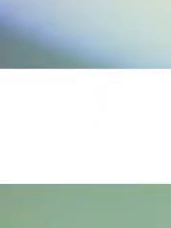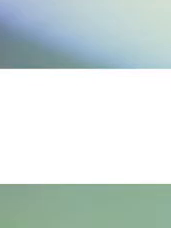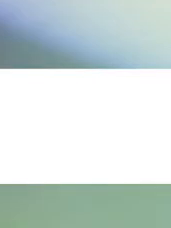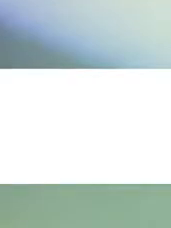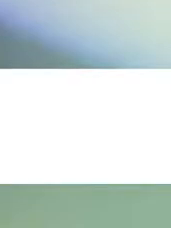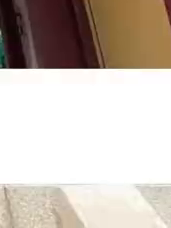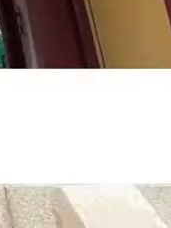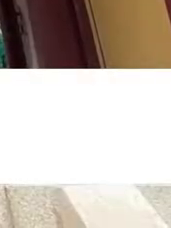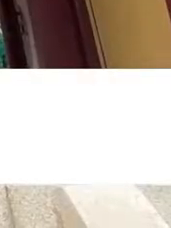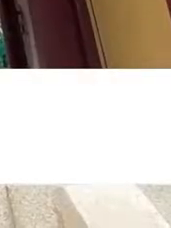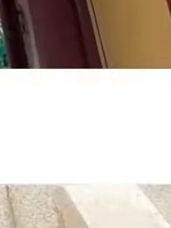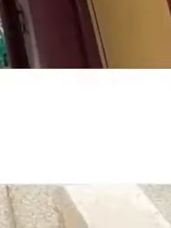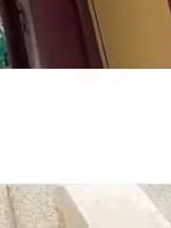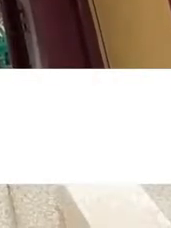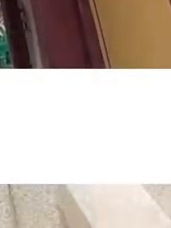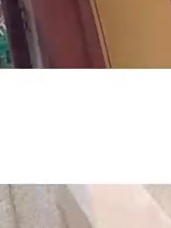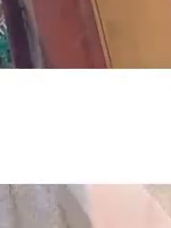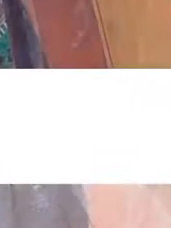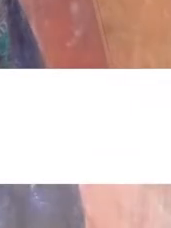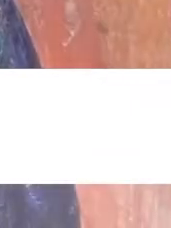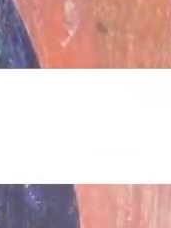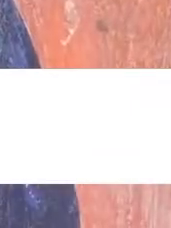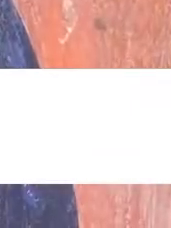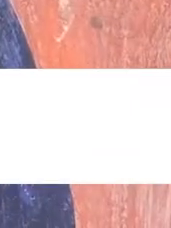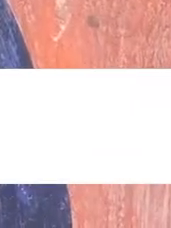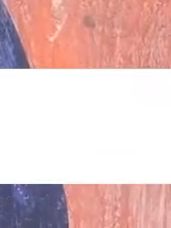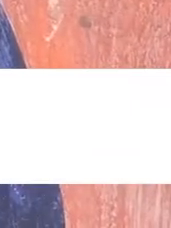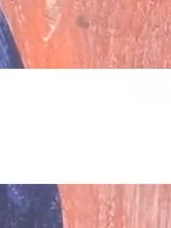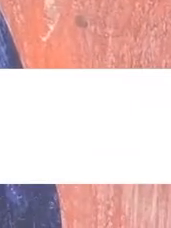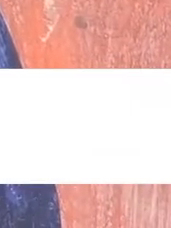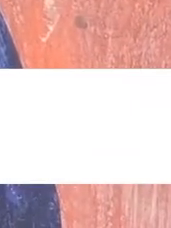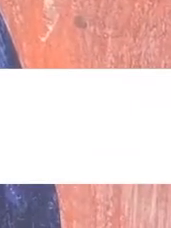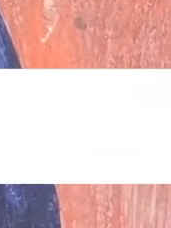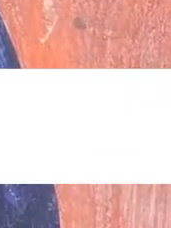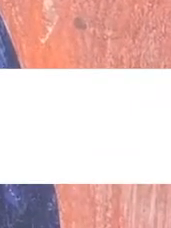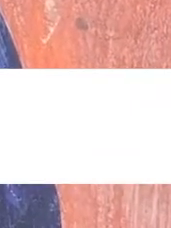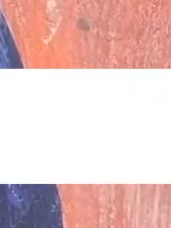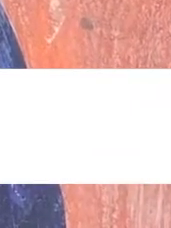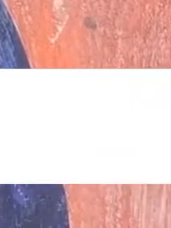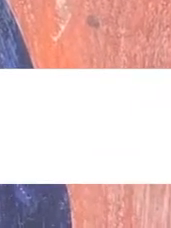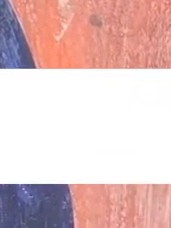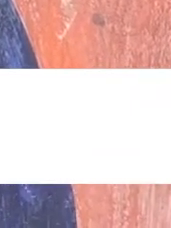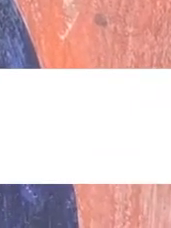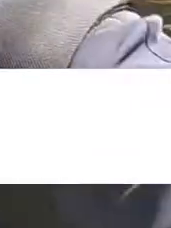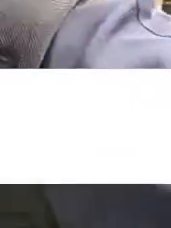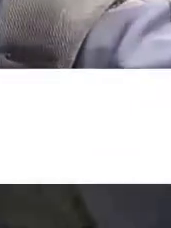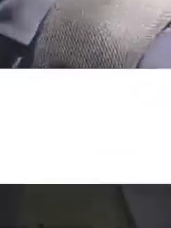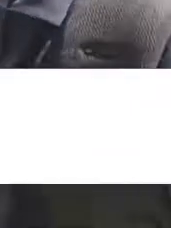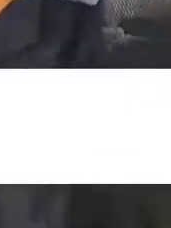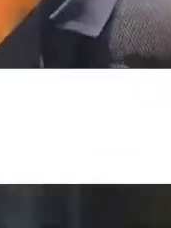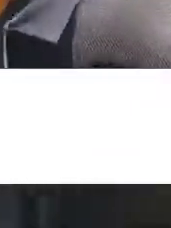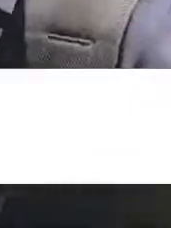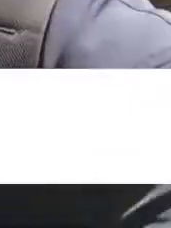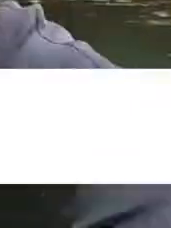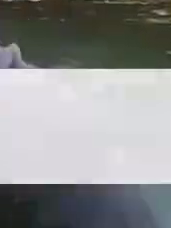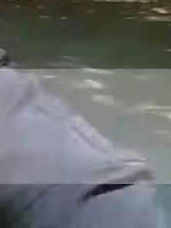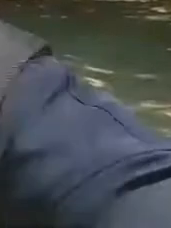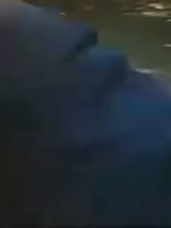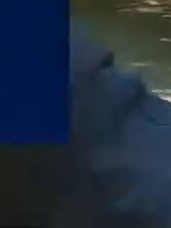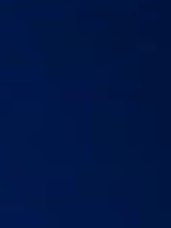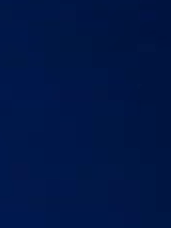강서구가 모두가 행복해지는 자치분권 회의를 주제로 오는 9월 2일까지 자치분권 유튜브 영상 공모전을